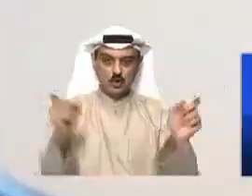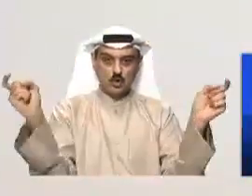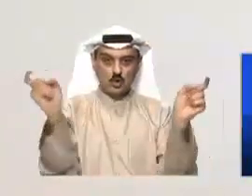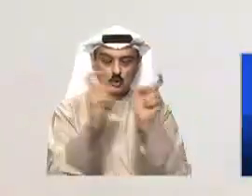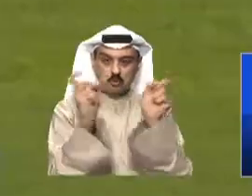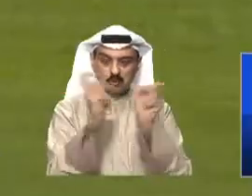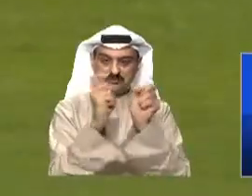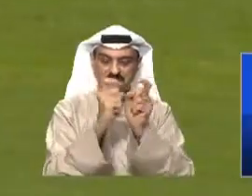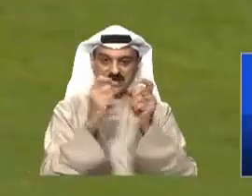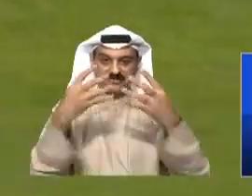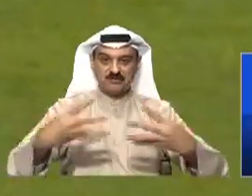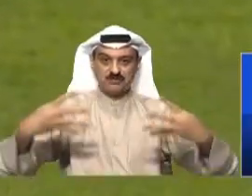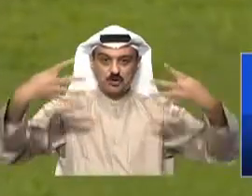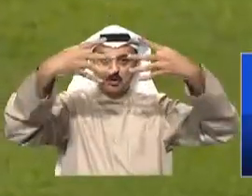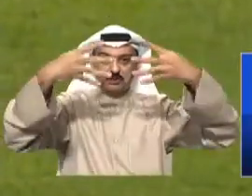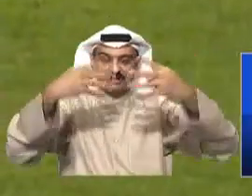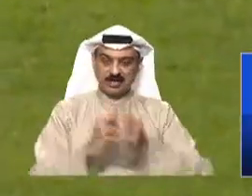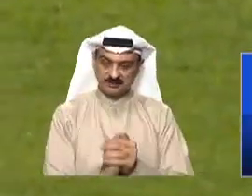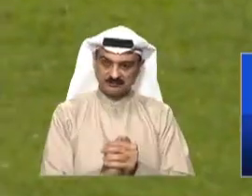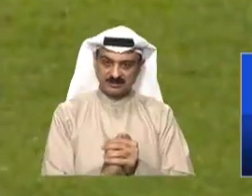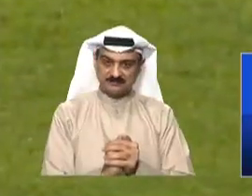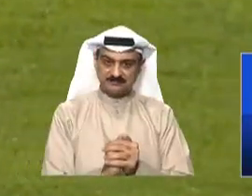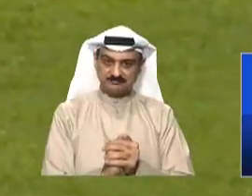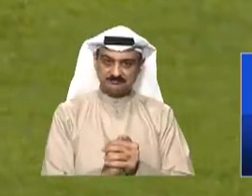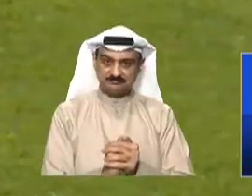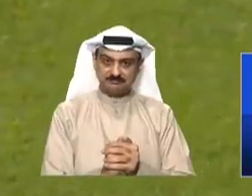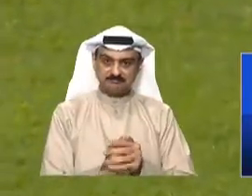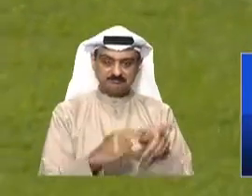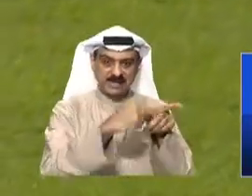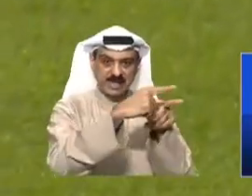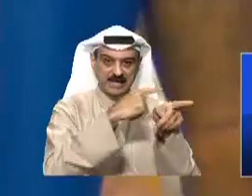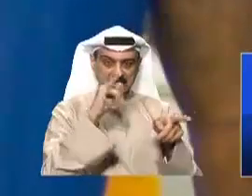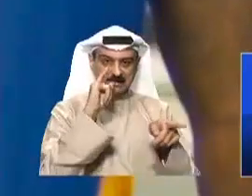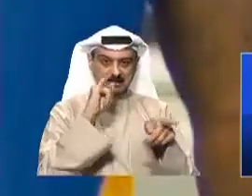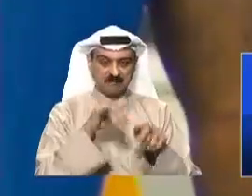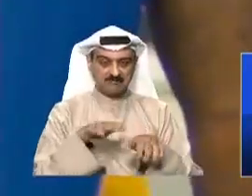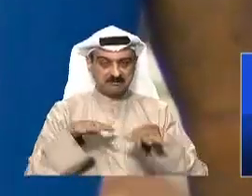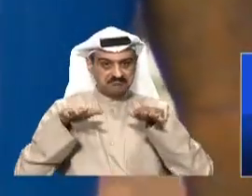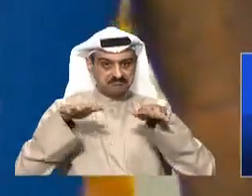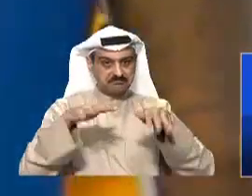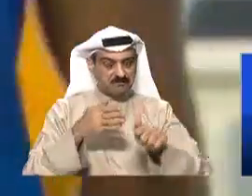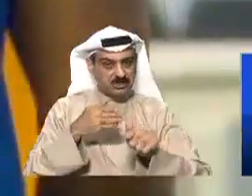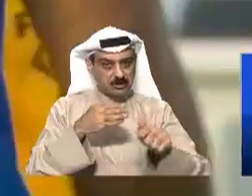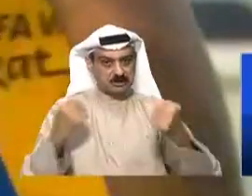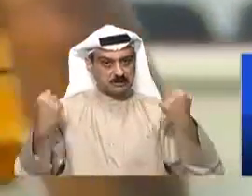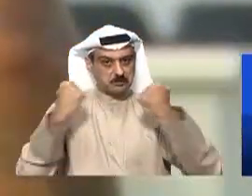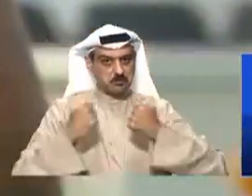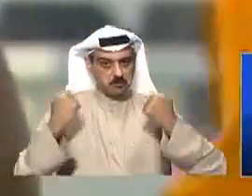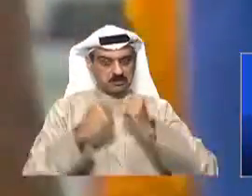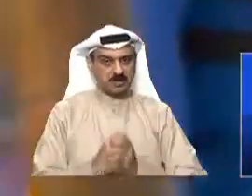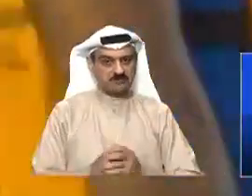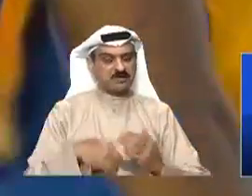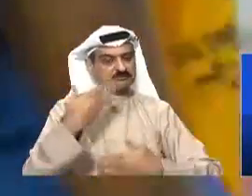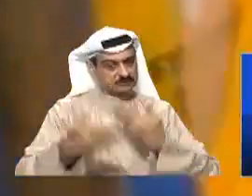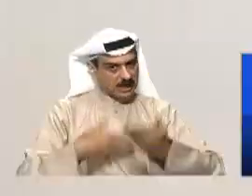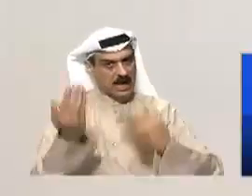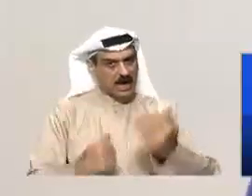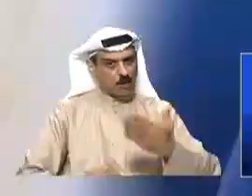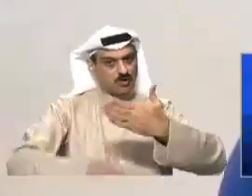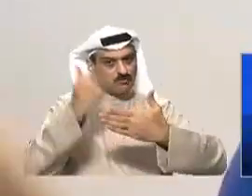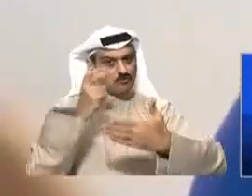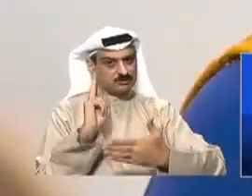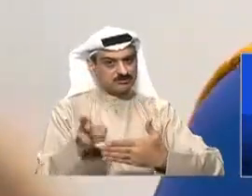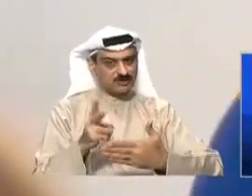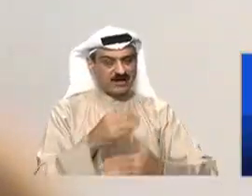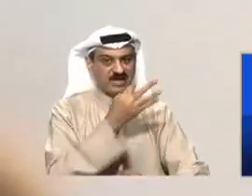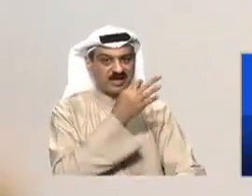الدور ربع النهائي من المونديال، ويتطلع منتخب إنجلترا بقيادة مدربه ساوثغيت إلى الفوز على المنتخب الفرنسي